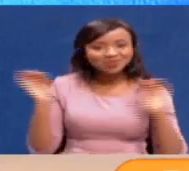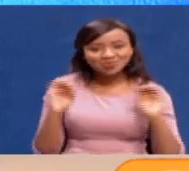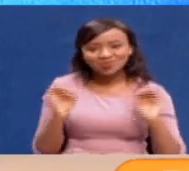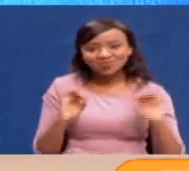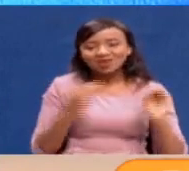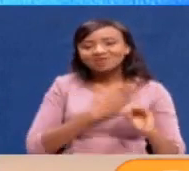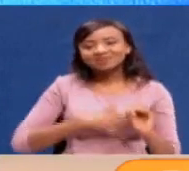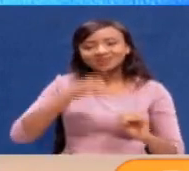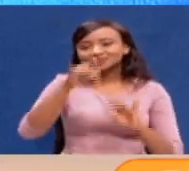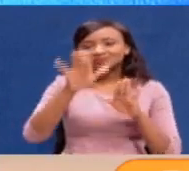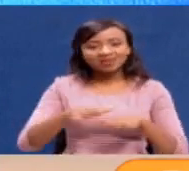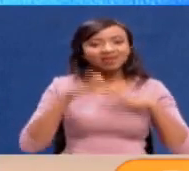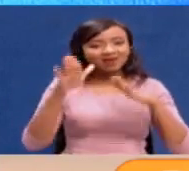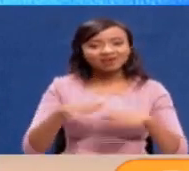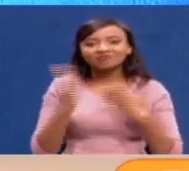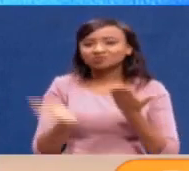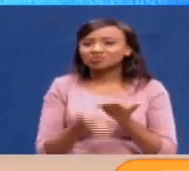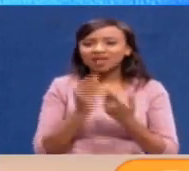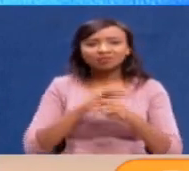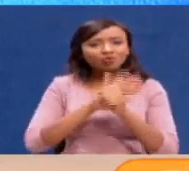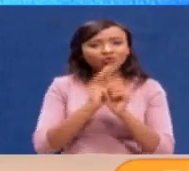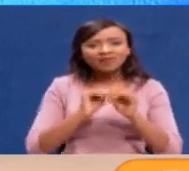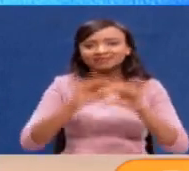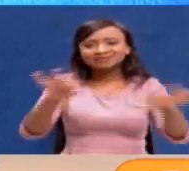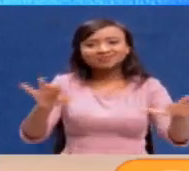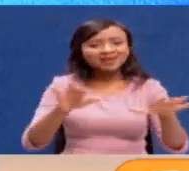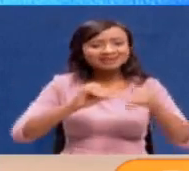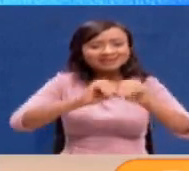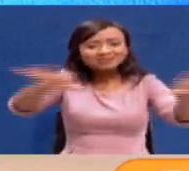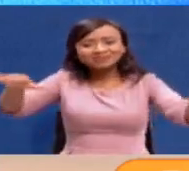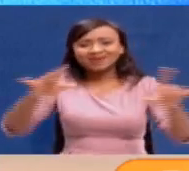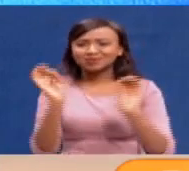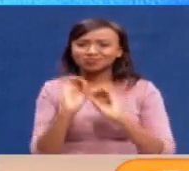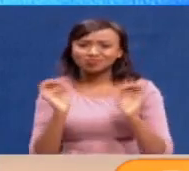tusitoe nafasi kwa virusi kuenea maeneo mengi kaunti Mombasa.